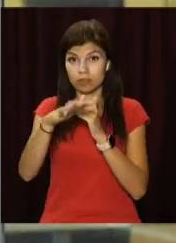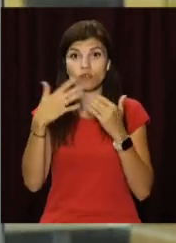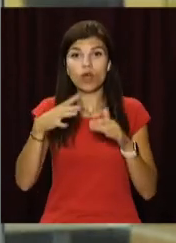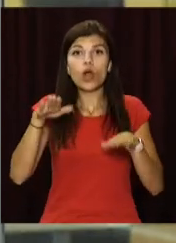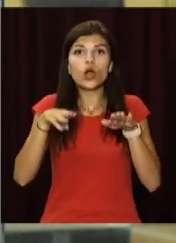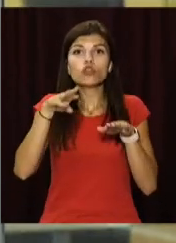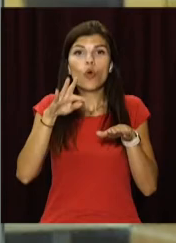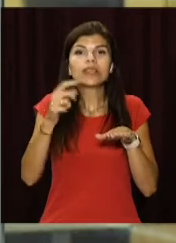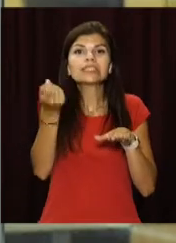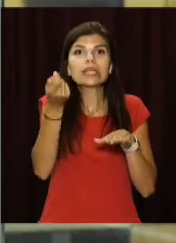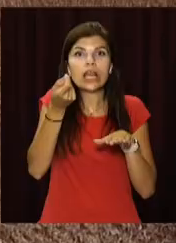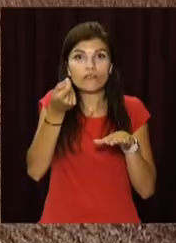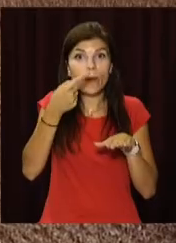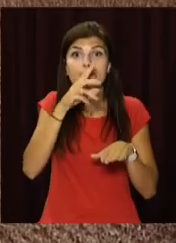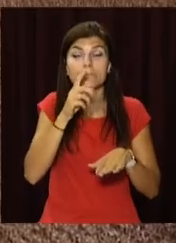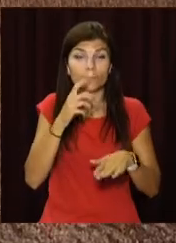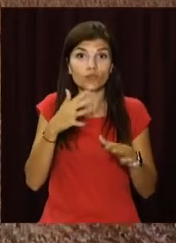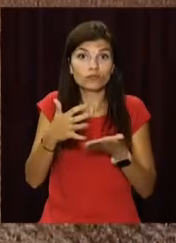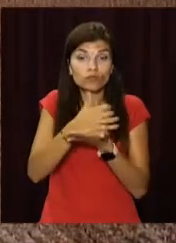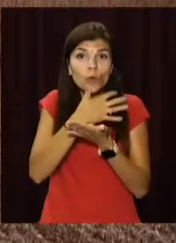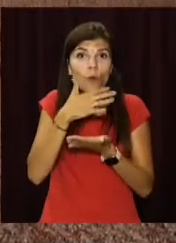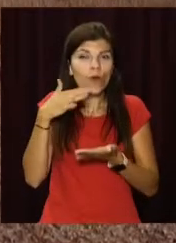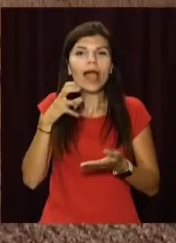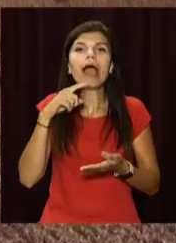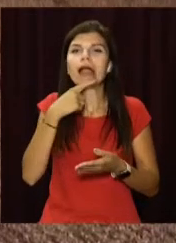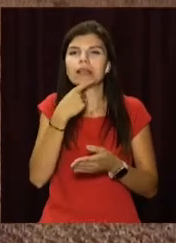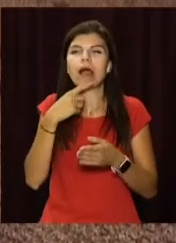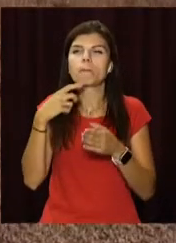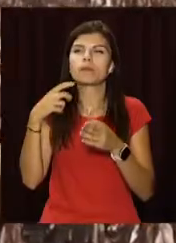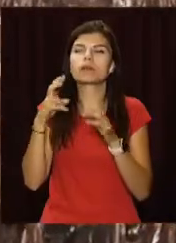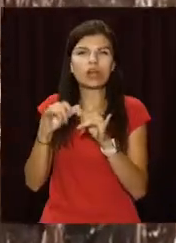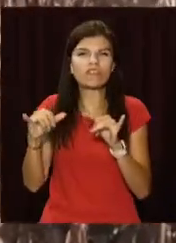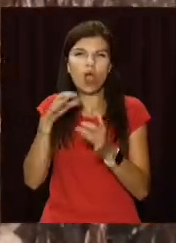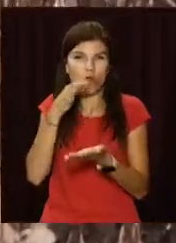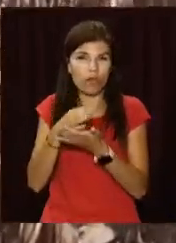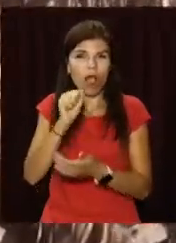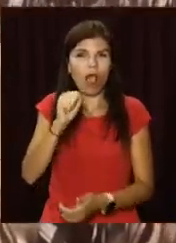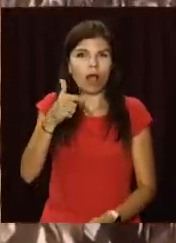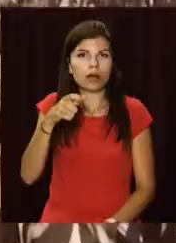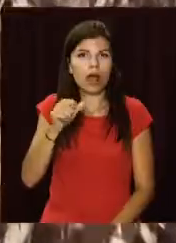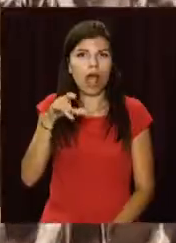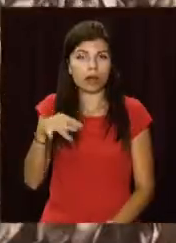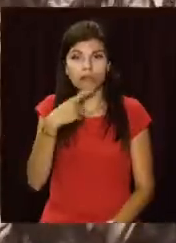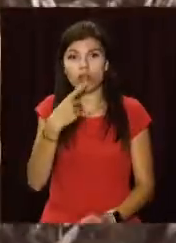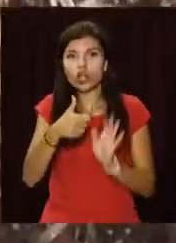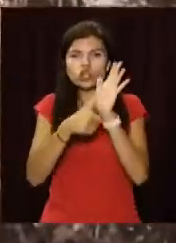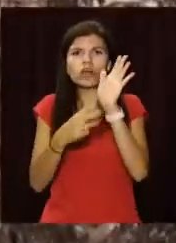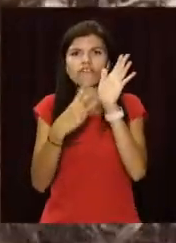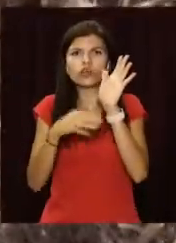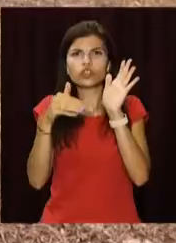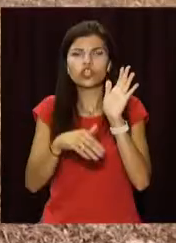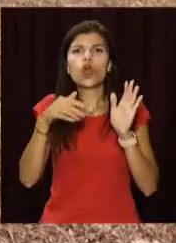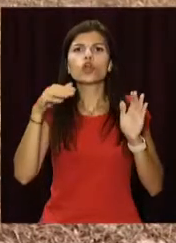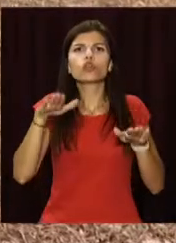тонн зернових. Про це повідомили в обласному департаменті економічного розвитку. Зокрема, аграрії обмолотили майже 680 тисяч